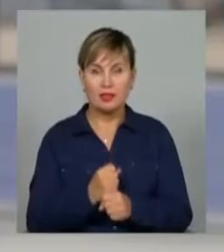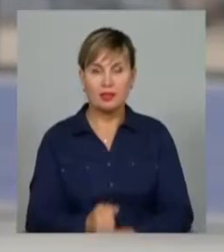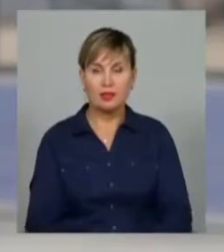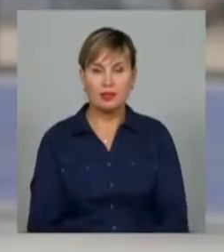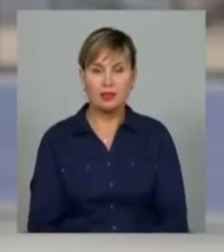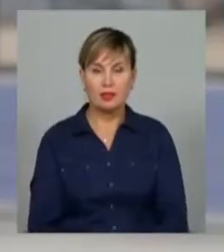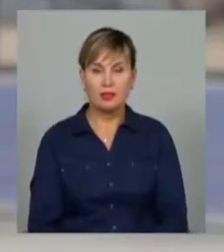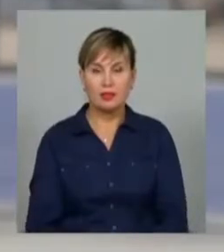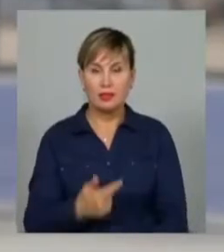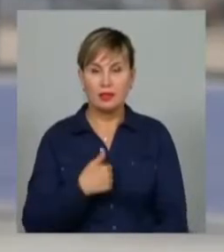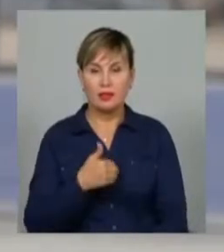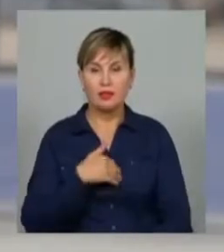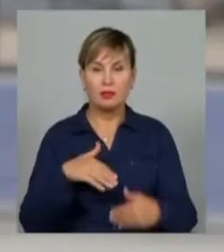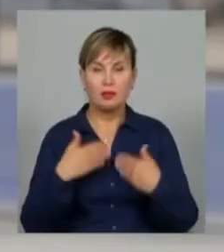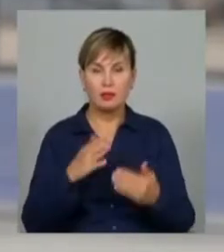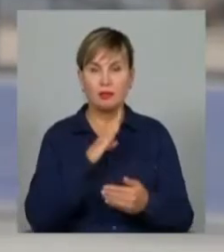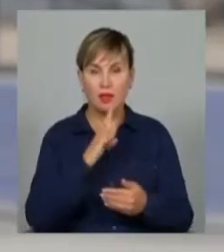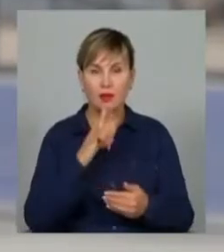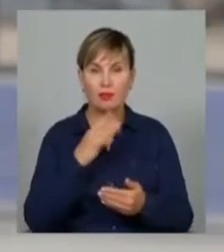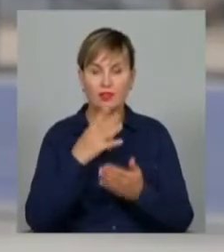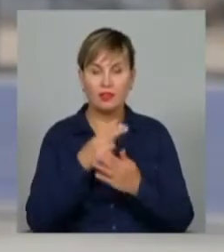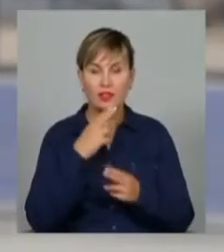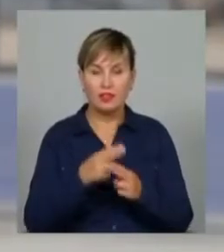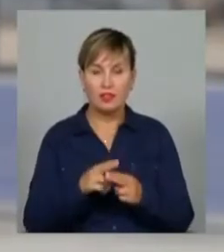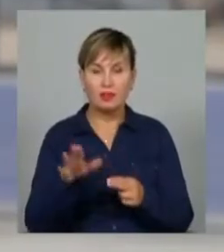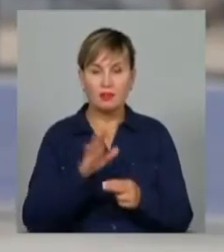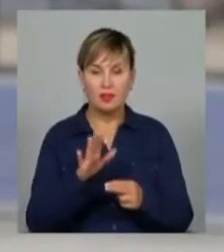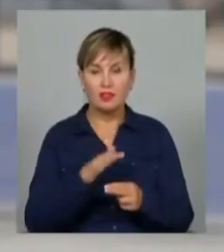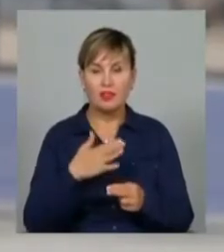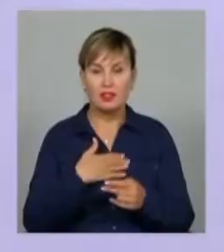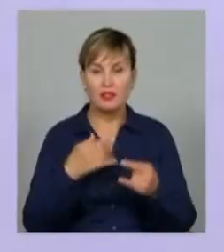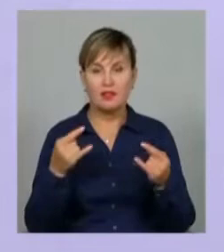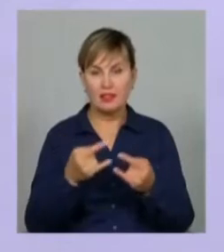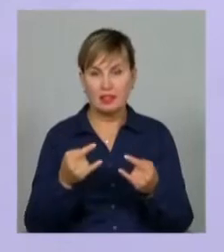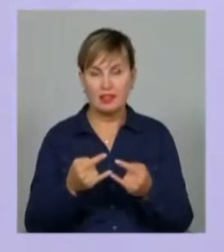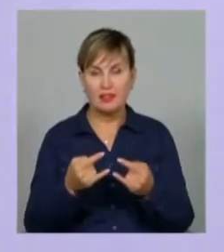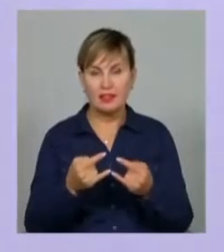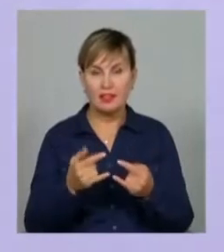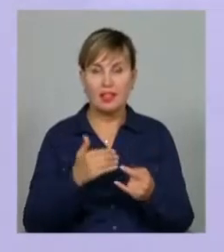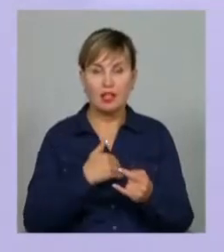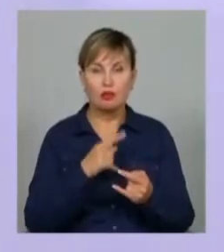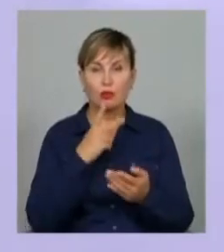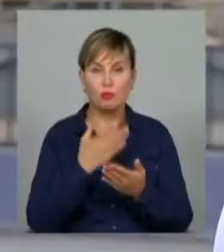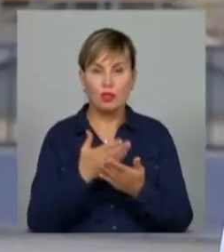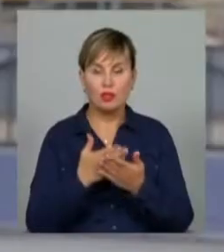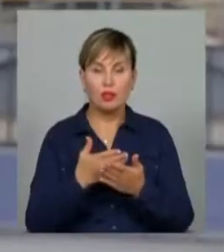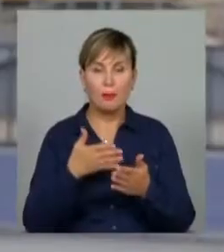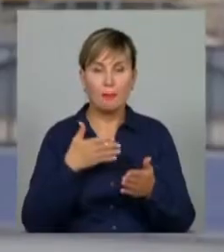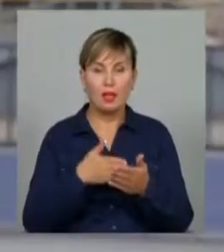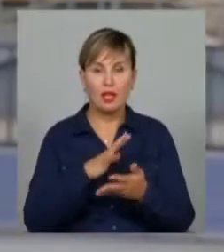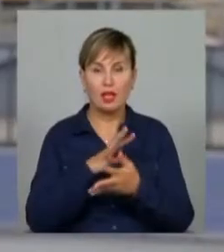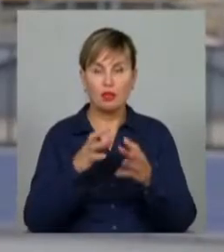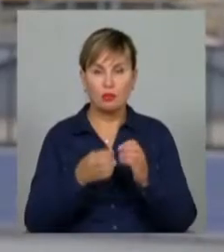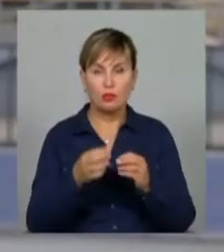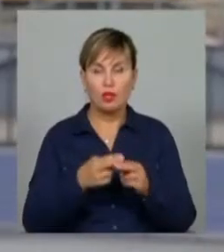Пользуясь случаем, хотела бы передать привет маме и своим сестренкам. Привет, мам, я в телеке. Я хочу, чтобы она показала максимальный результат, который